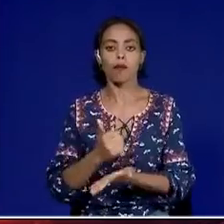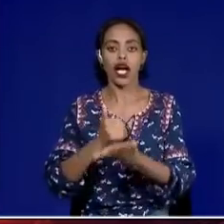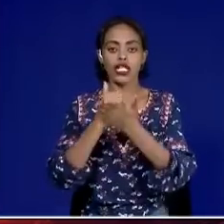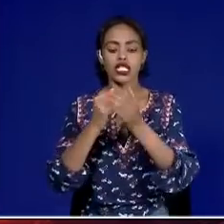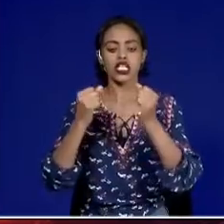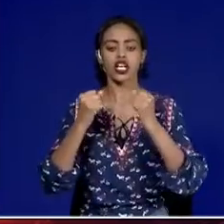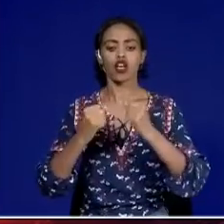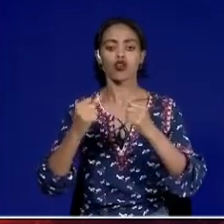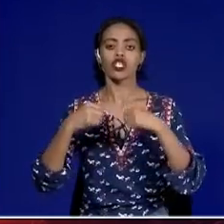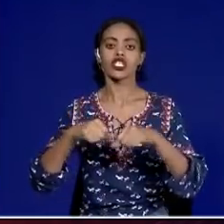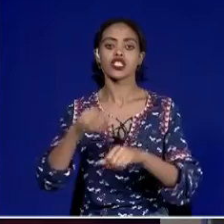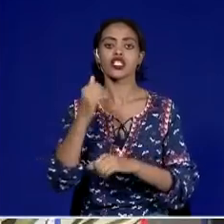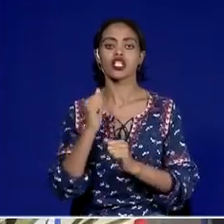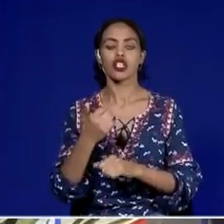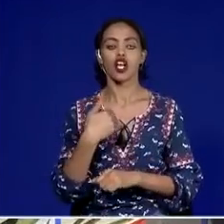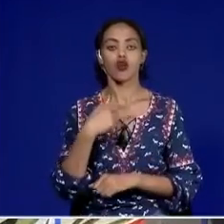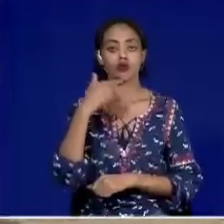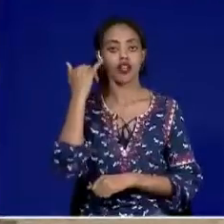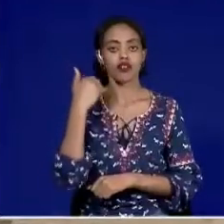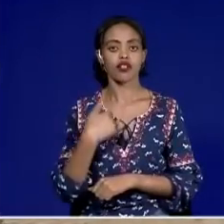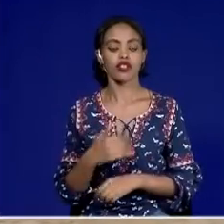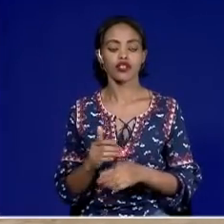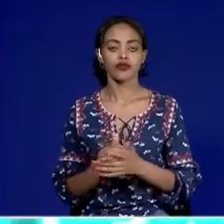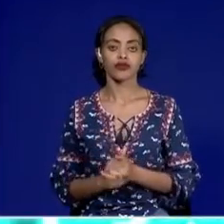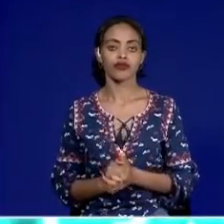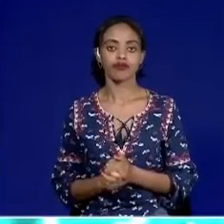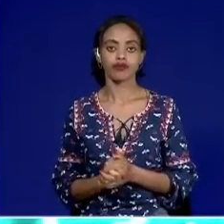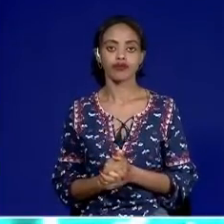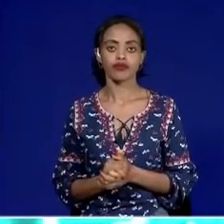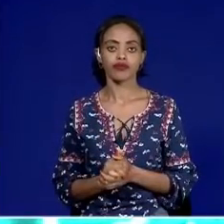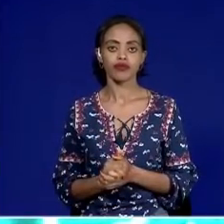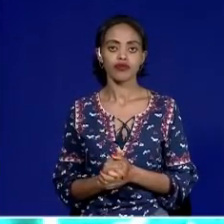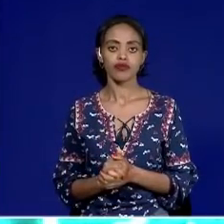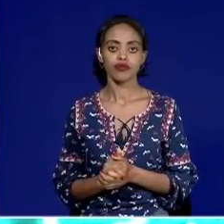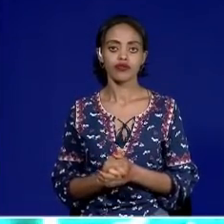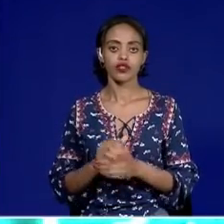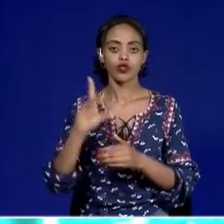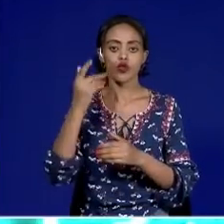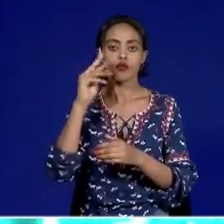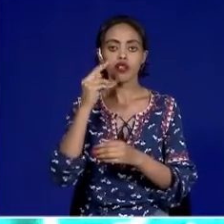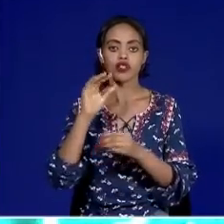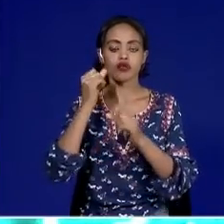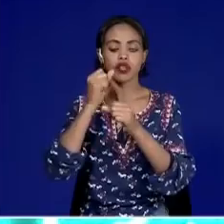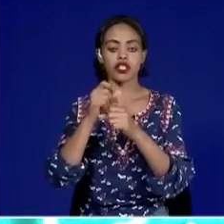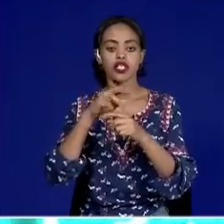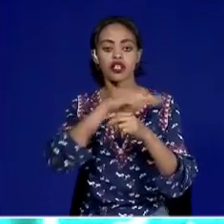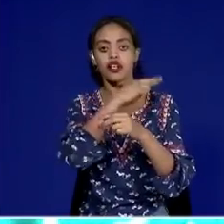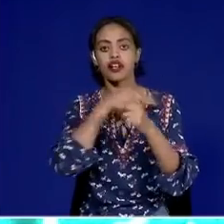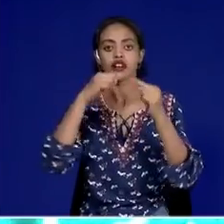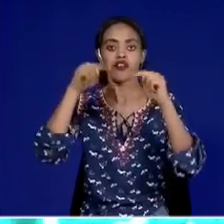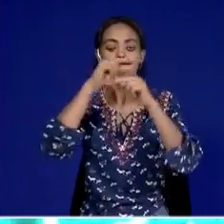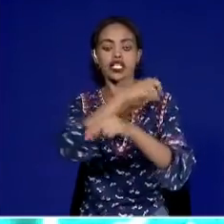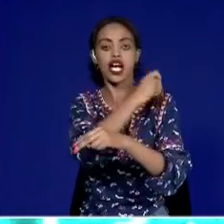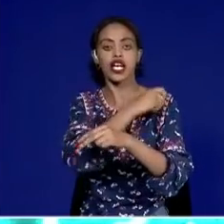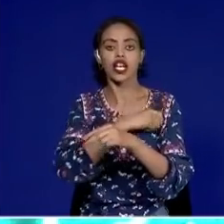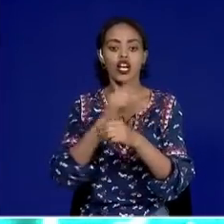ተጠናኺሩ ክቕፅል ክኽእል ኣለዎ ኢ ሓሳብ ክብ ይደሊ። ኮምፕሬሲቭ ስፔሻላይዝ ሪፈራል ሆስፒታል ዓይደር